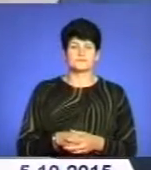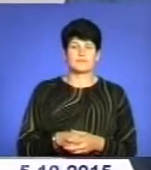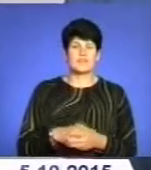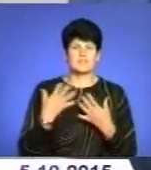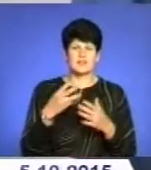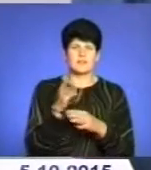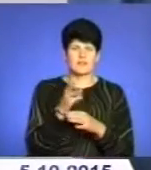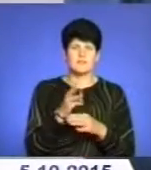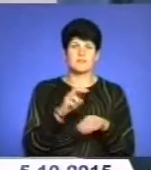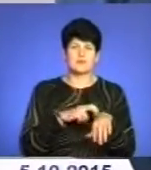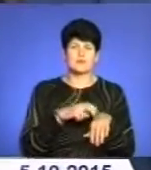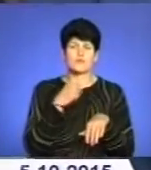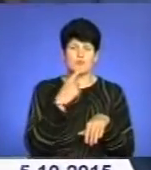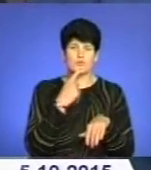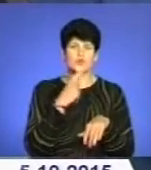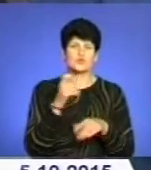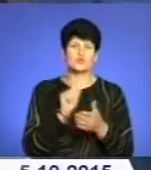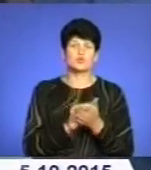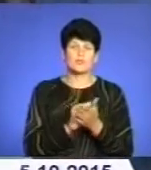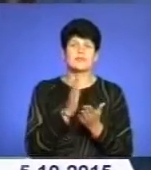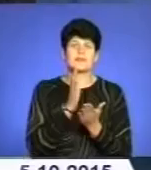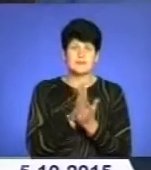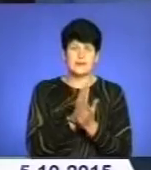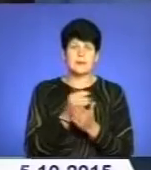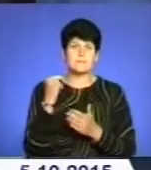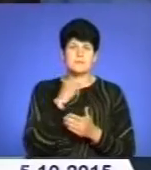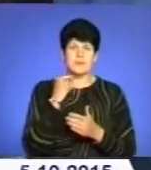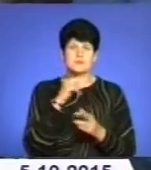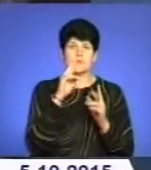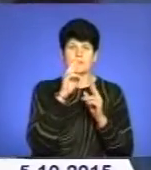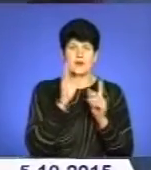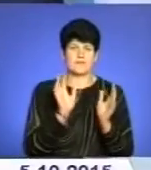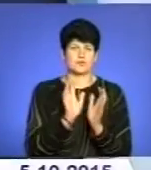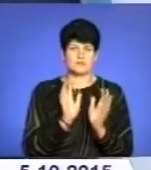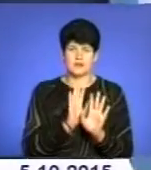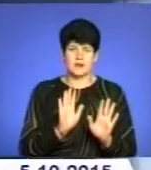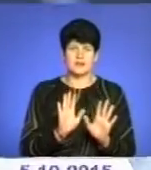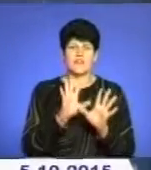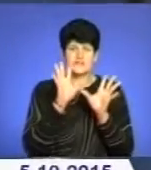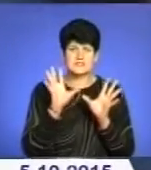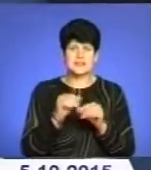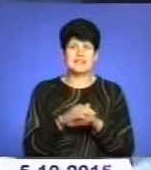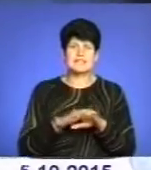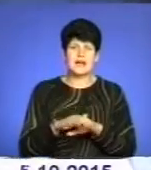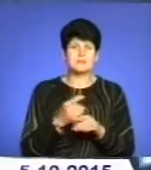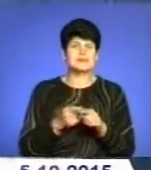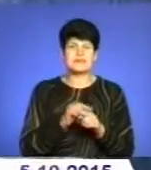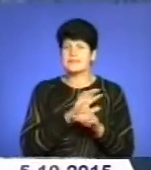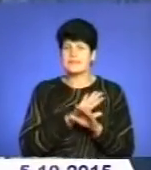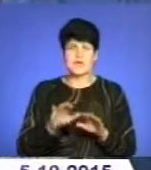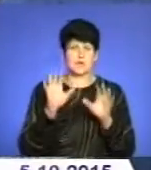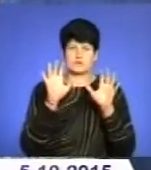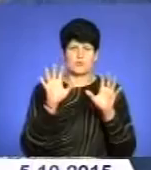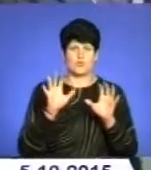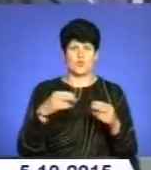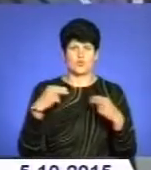камеру лікар каже, що хоча й документи є, але м'ясо неправильно зберігається. Та й взагалі ярмарки – це неузаконена торгівля,